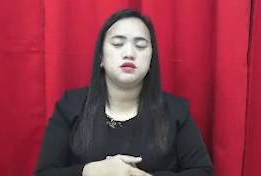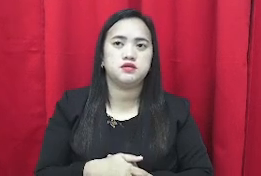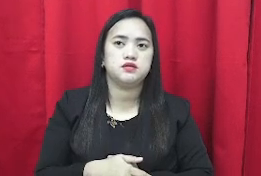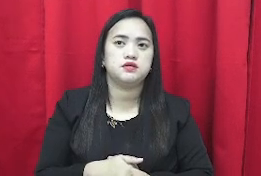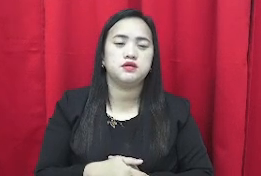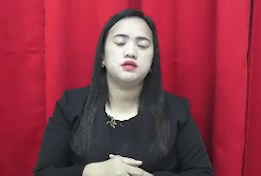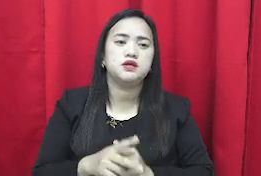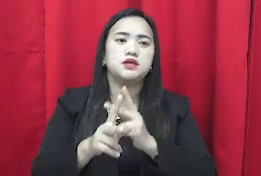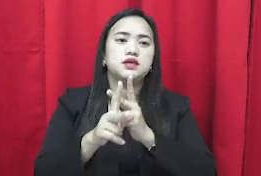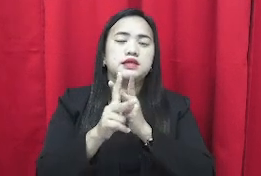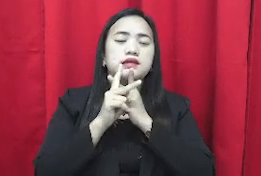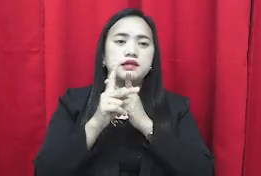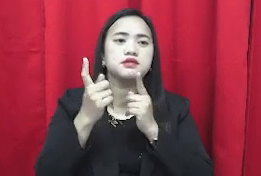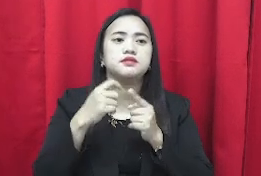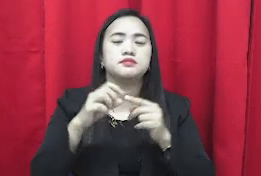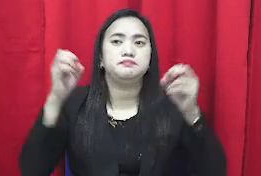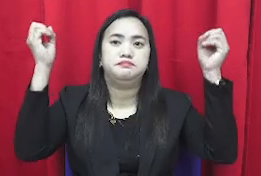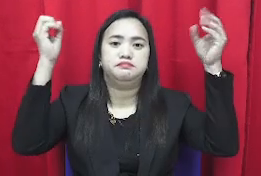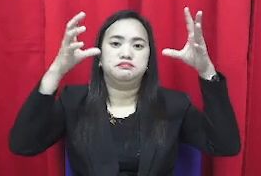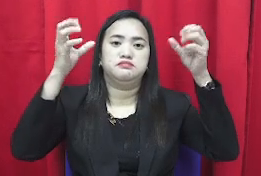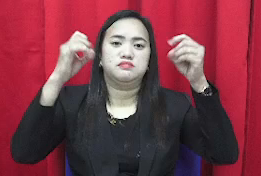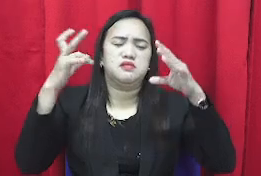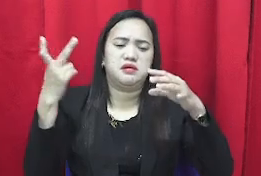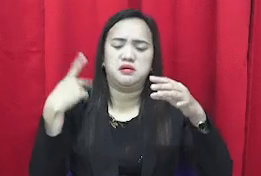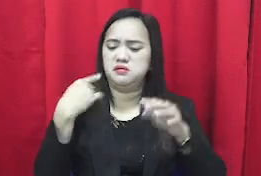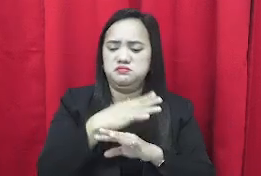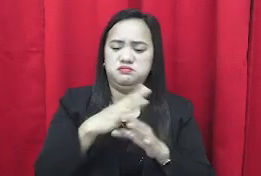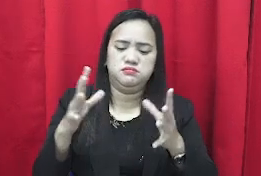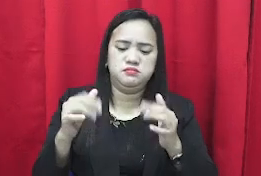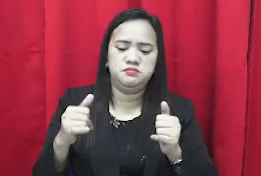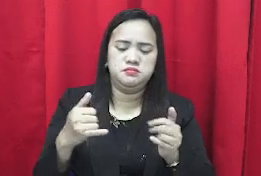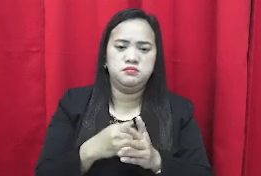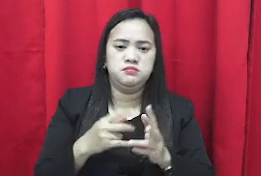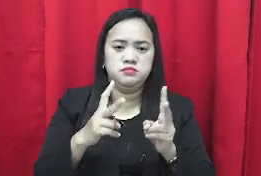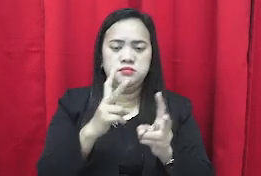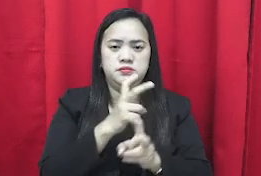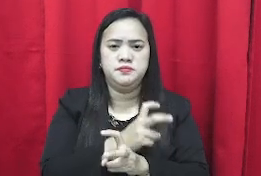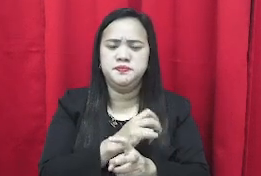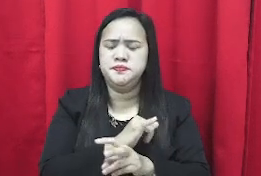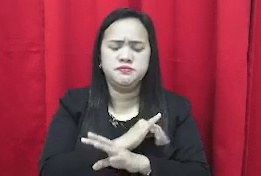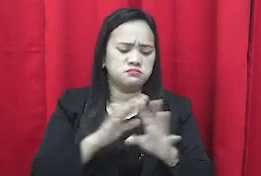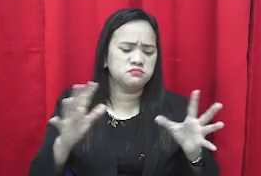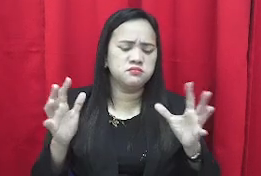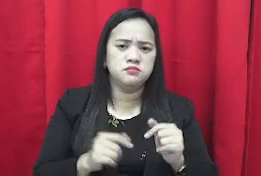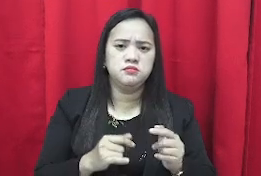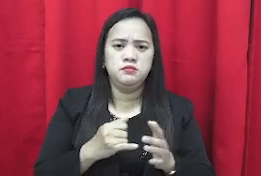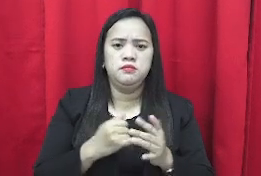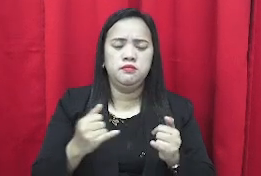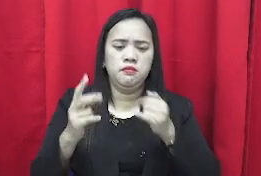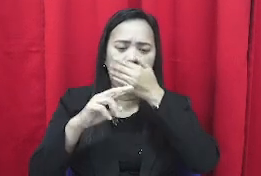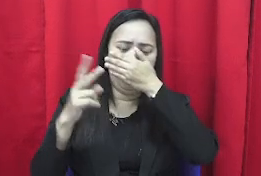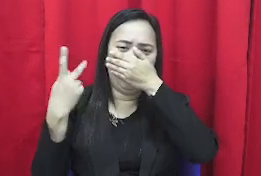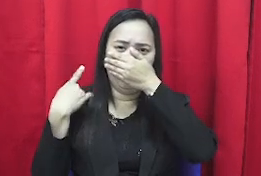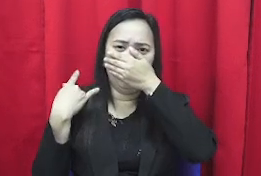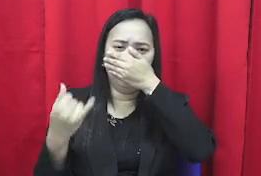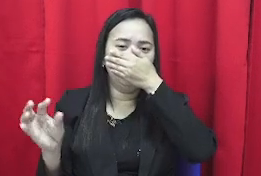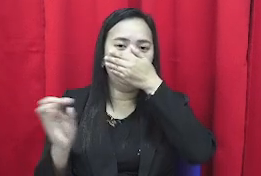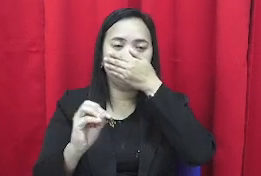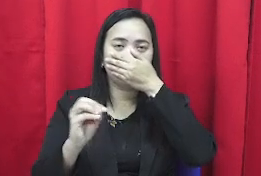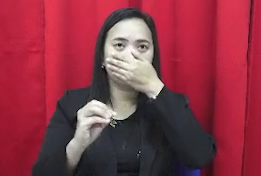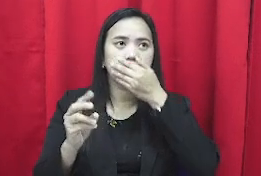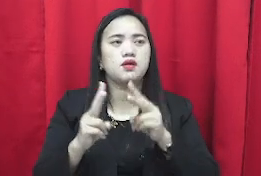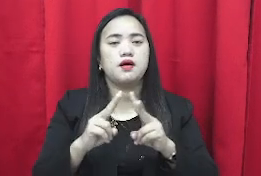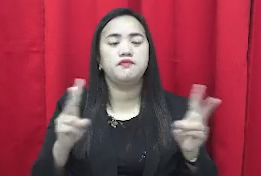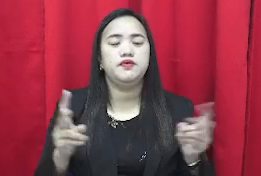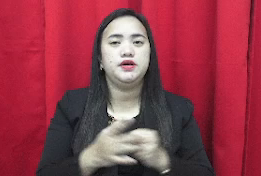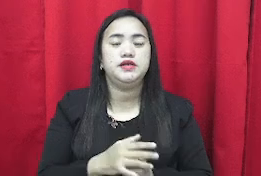ung naambunan lang ayaw na nahirapan lang ayaw na may walang madali sa buhay kahit ng sa